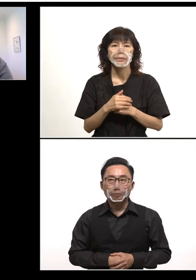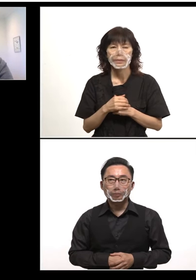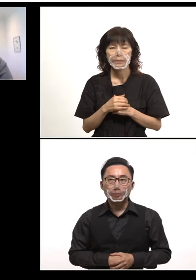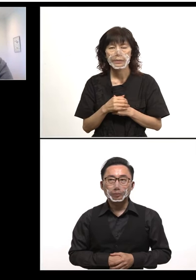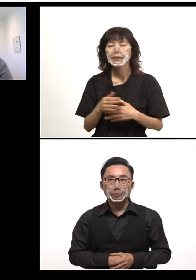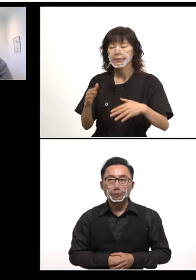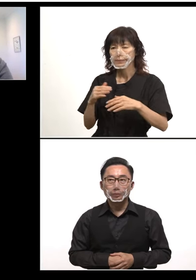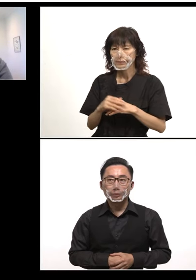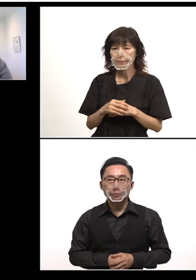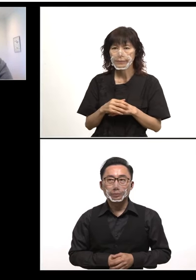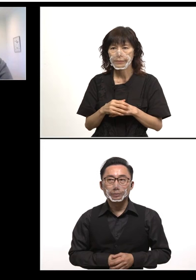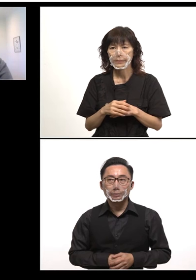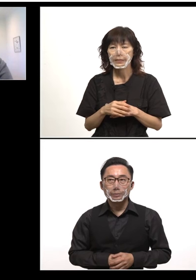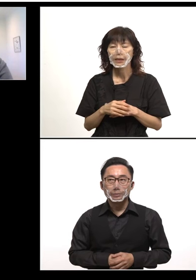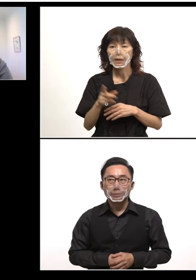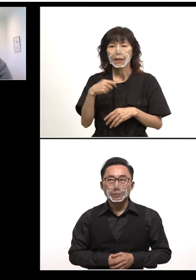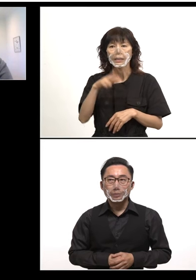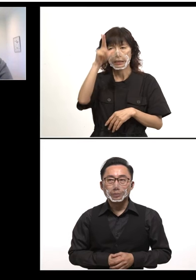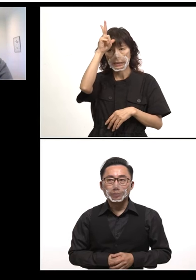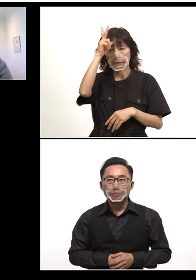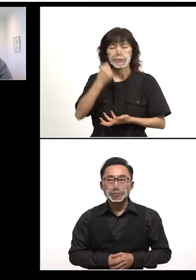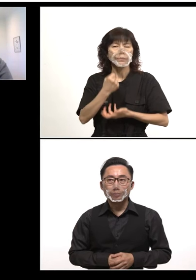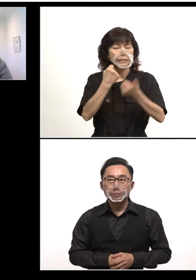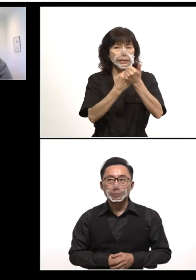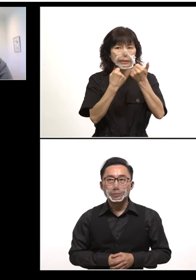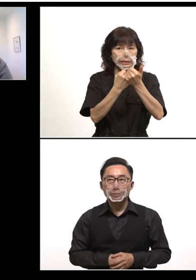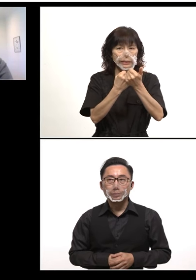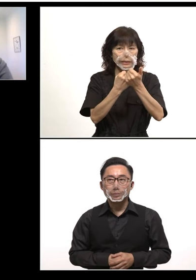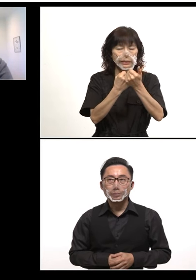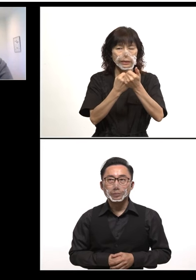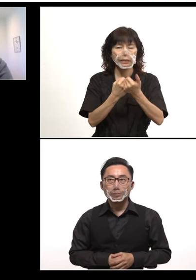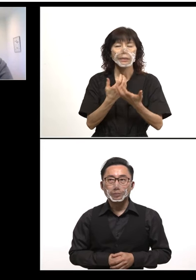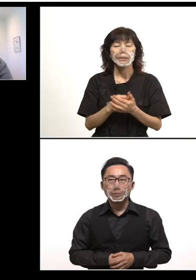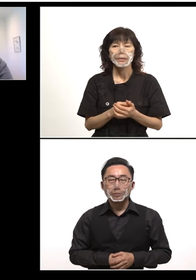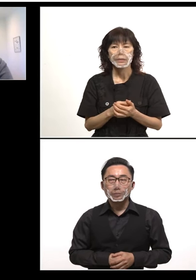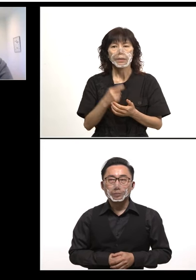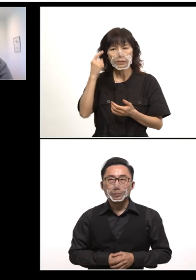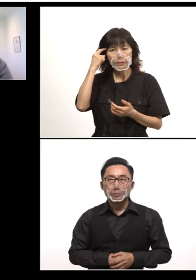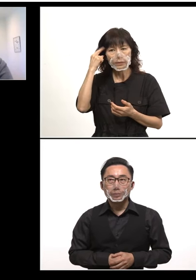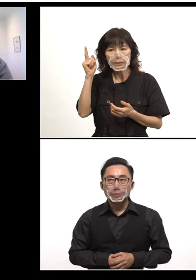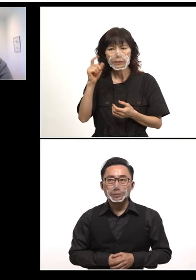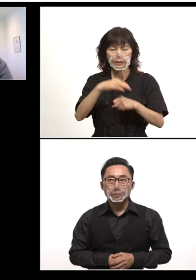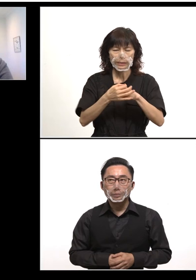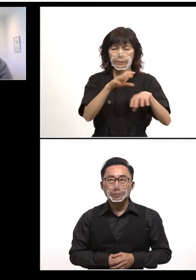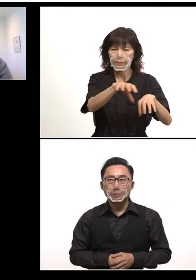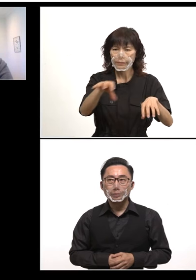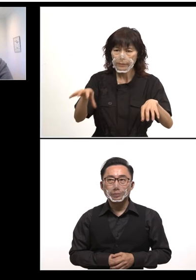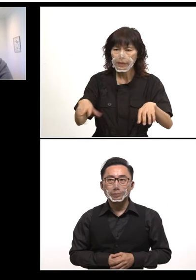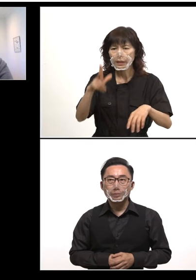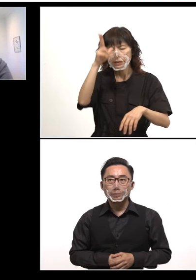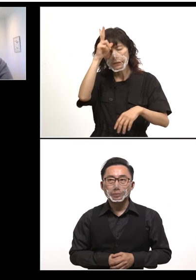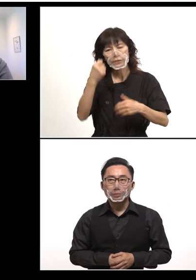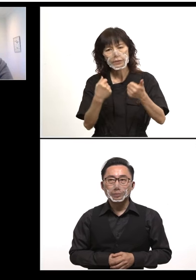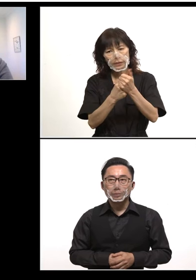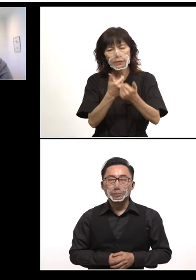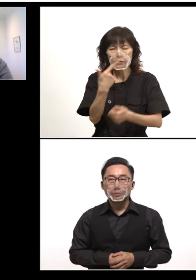咁我哋啱啱講咗少少關於政府嘅資源問題啦。其實我都想知道喺唔同地區嘅地方，政府嘅資源其